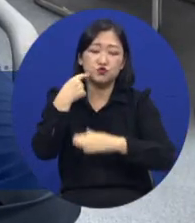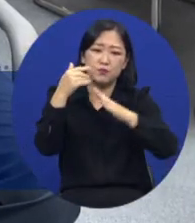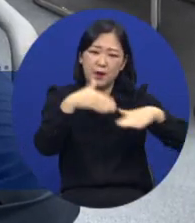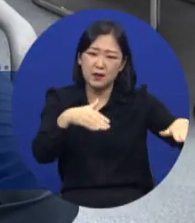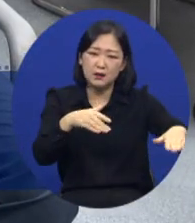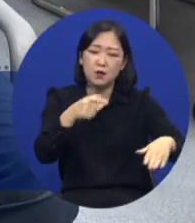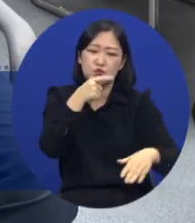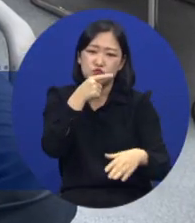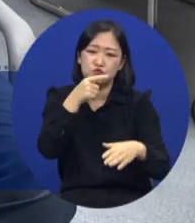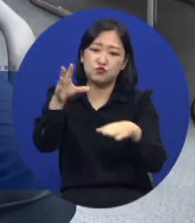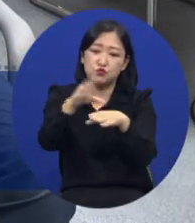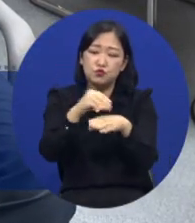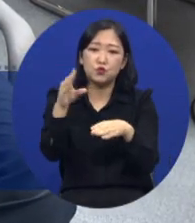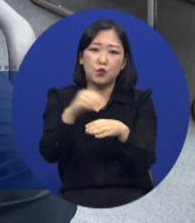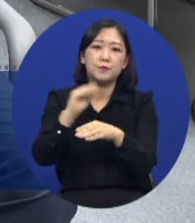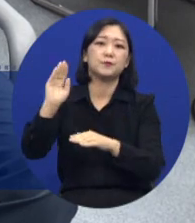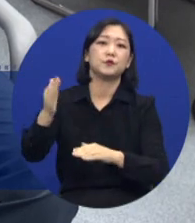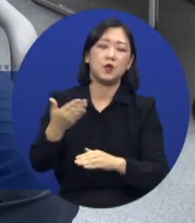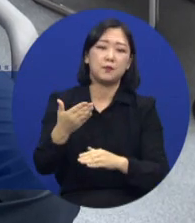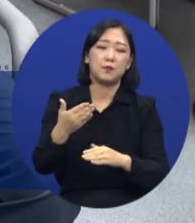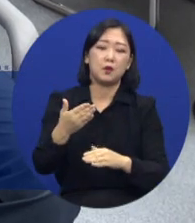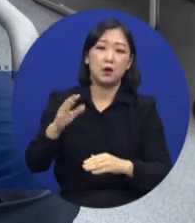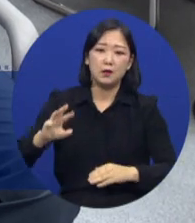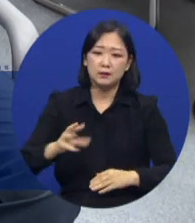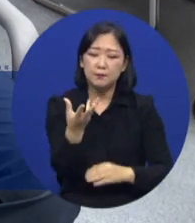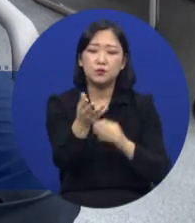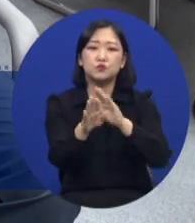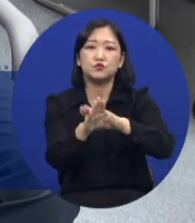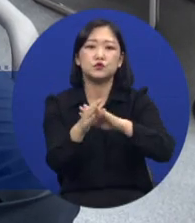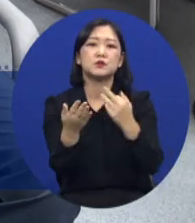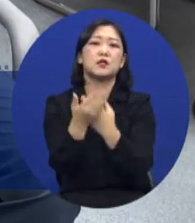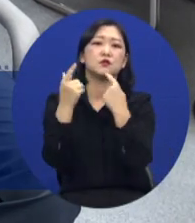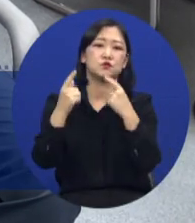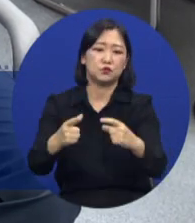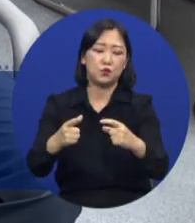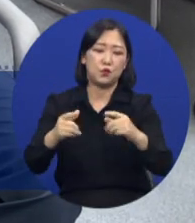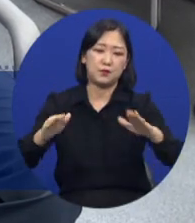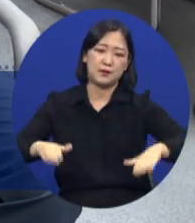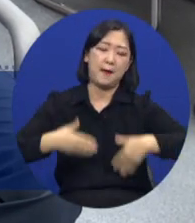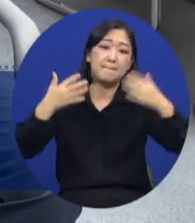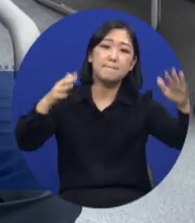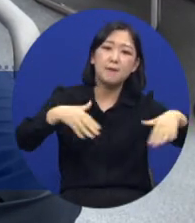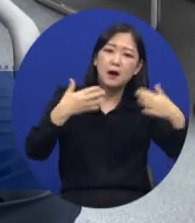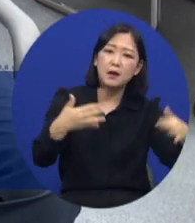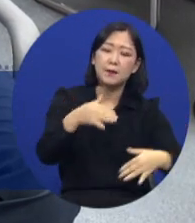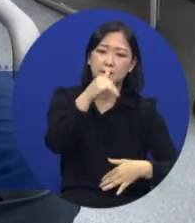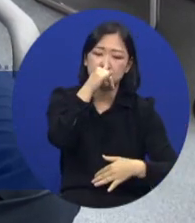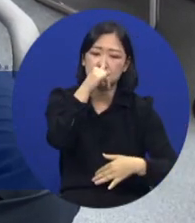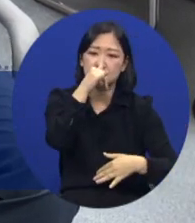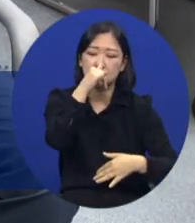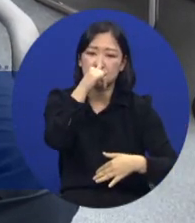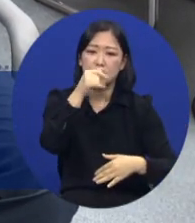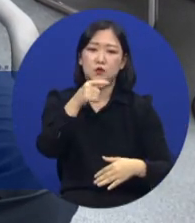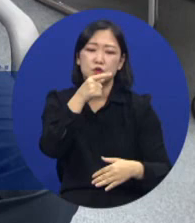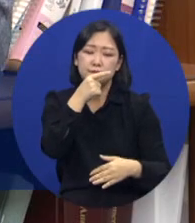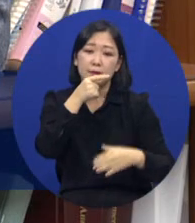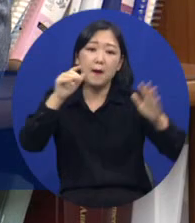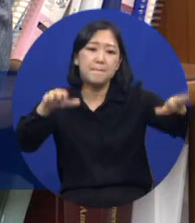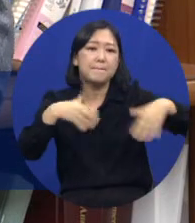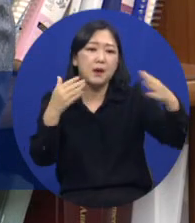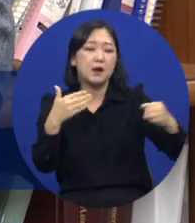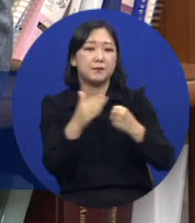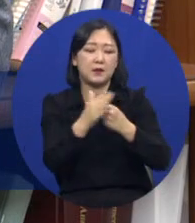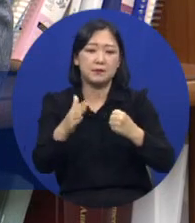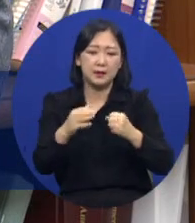그 수분이 공급되면서 태풍의 우측편에 있는 제주도 쪽에는 남풍이 계속 불고 그래서 그 열대성 습한 바람이